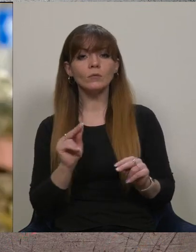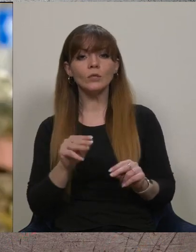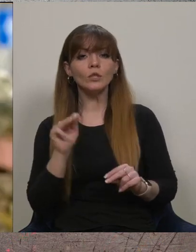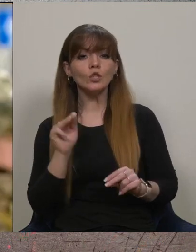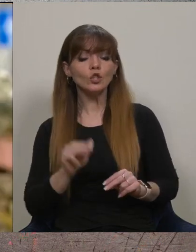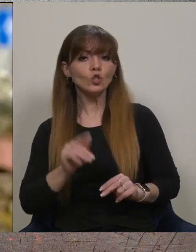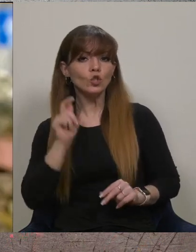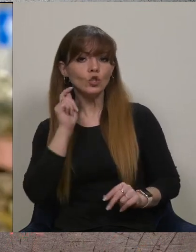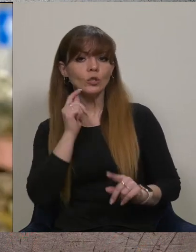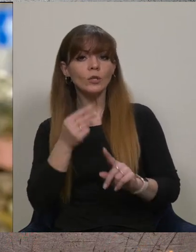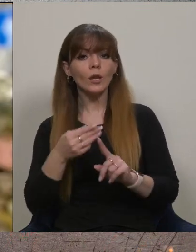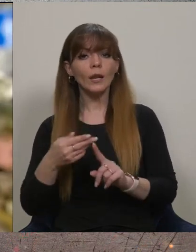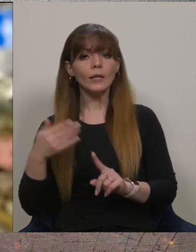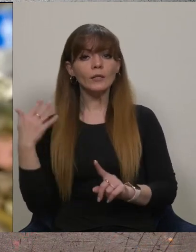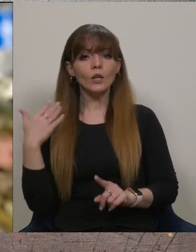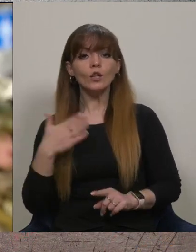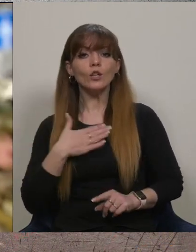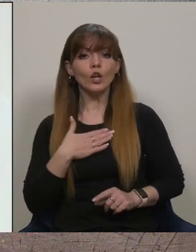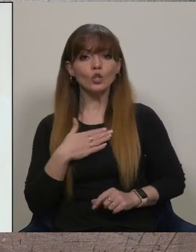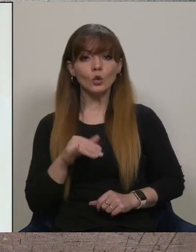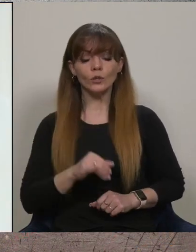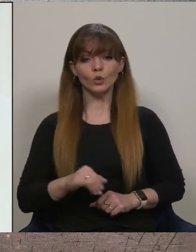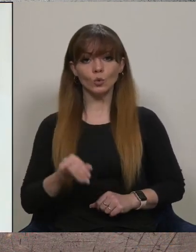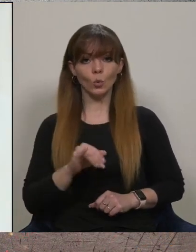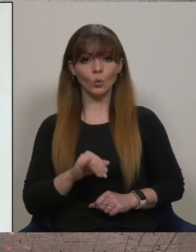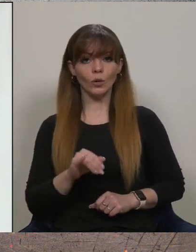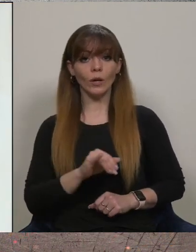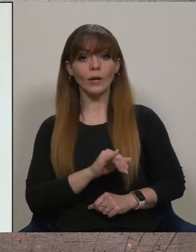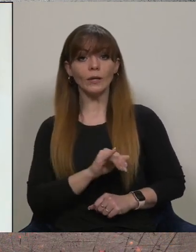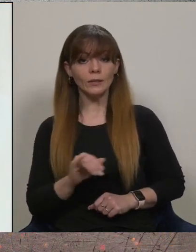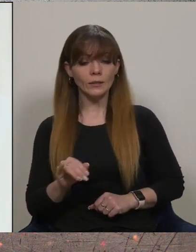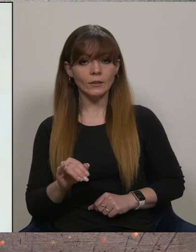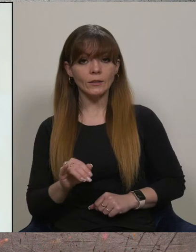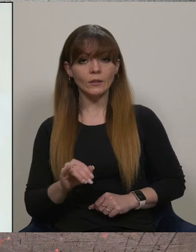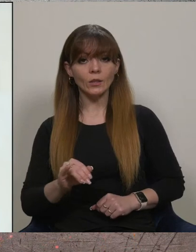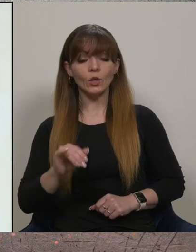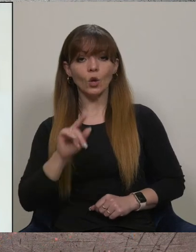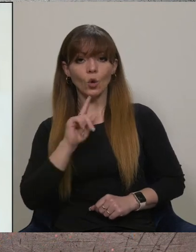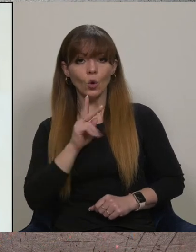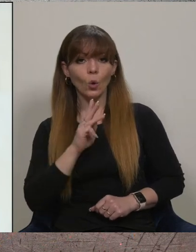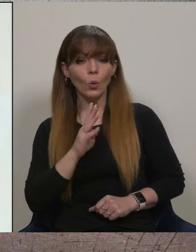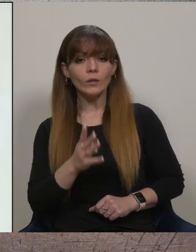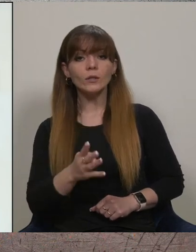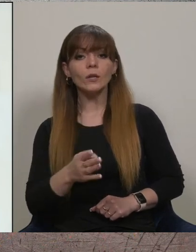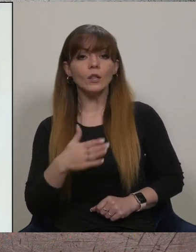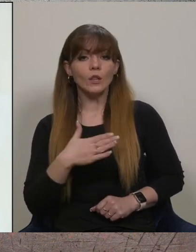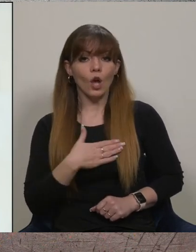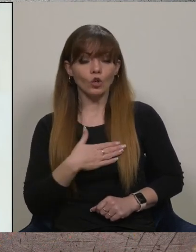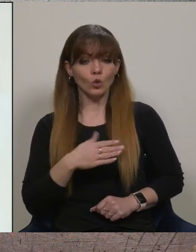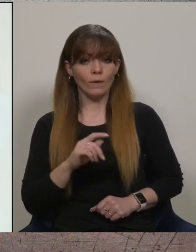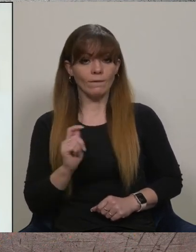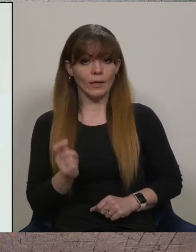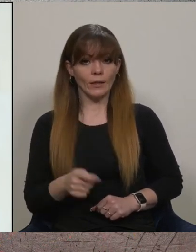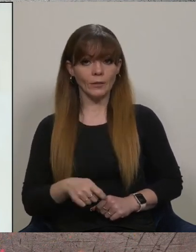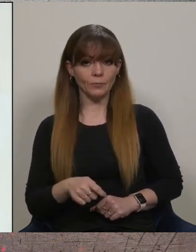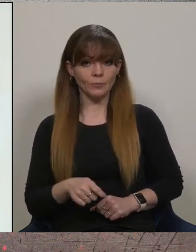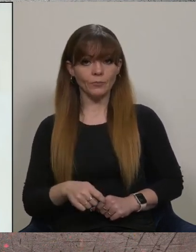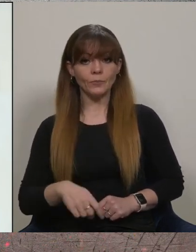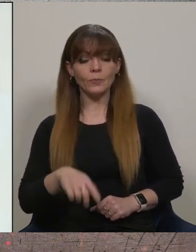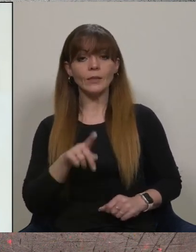тисячоліття нашої історії і роки нашої війни